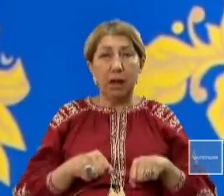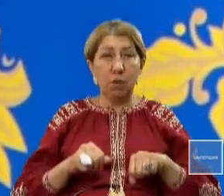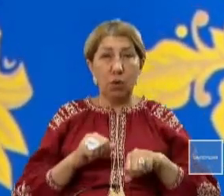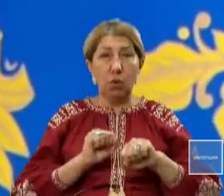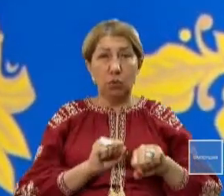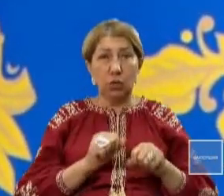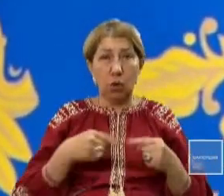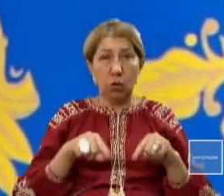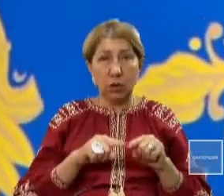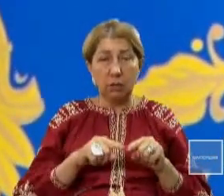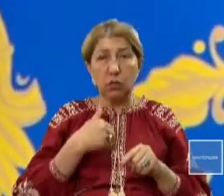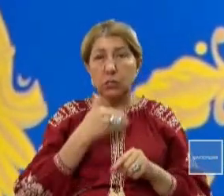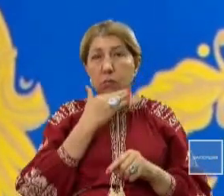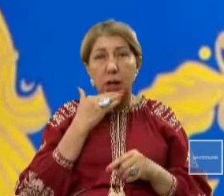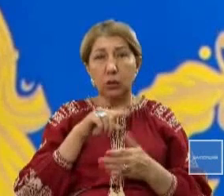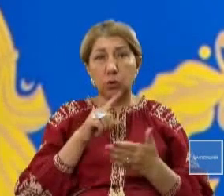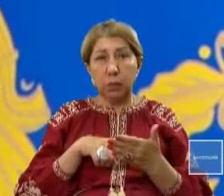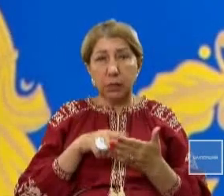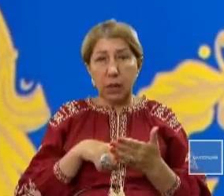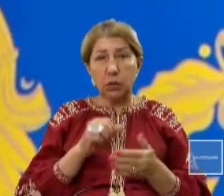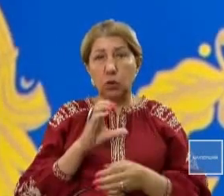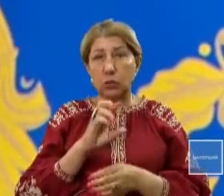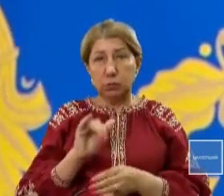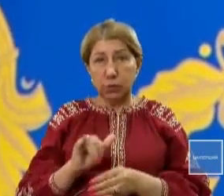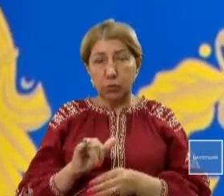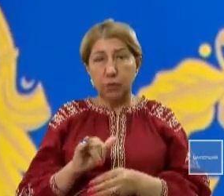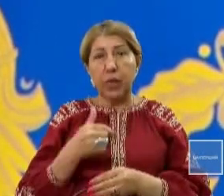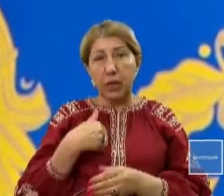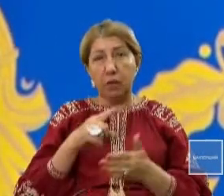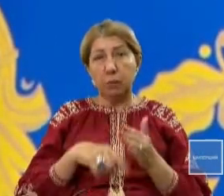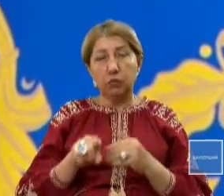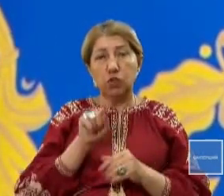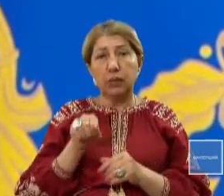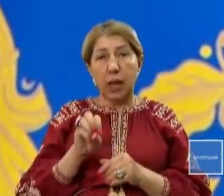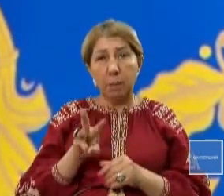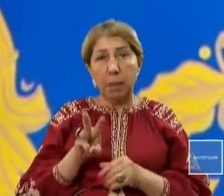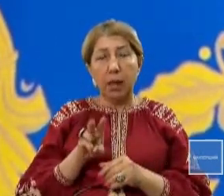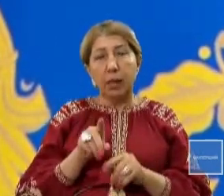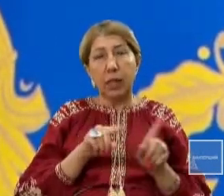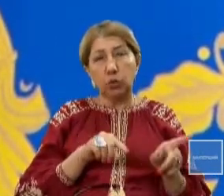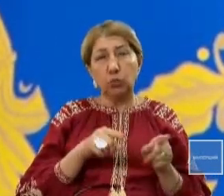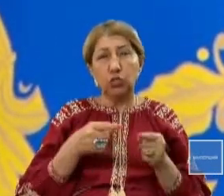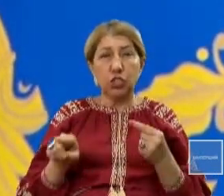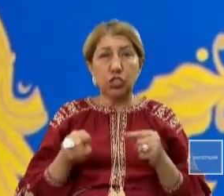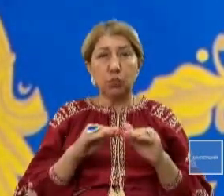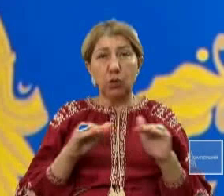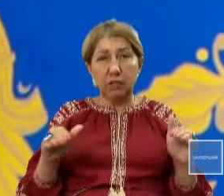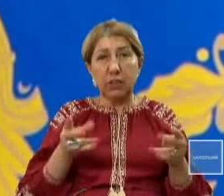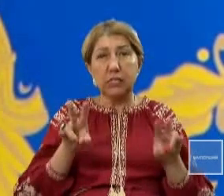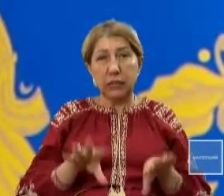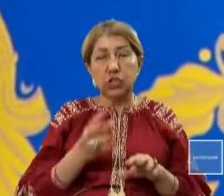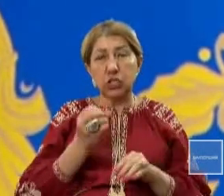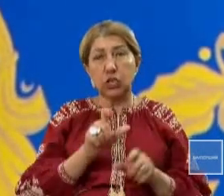У нас є багато питань, я вам сказав, до Служби безпеки України. Я впевнений, що там на тому чи іншому рівні залишились